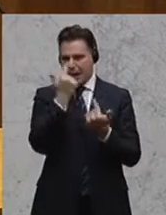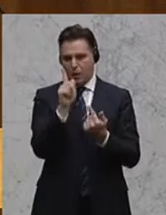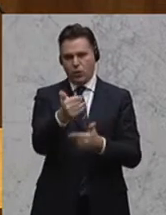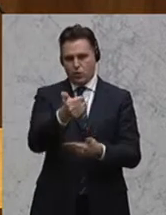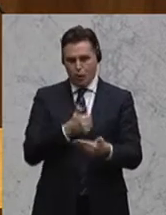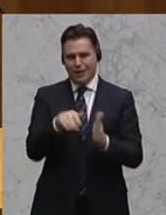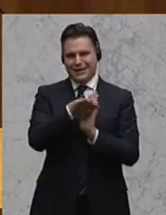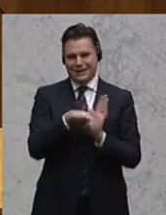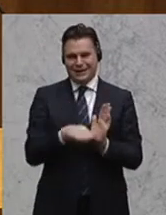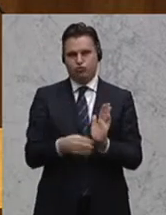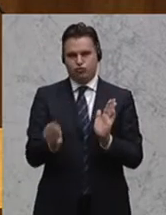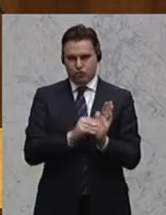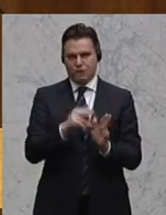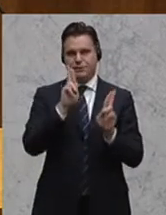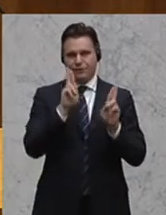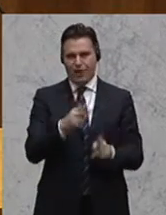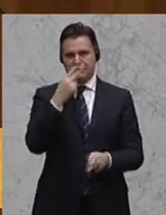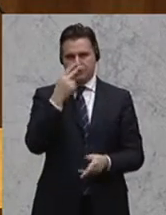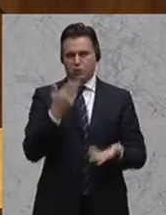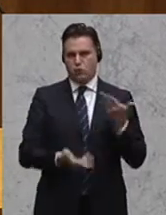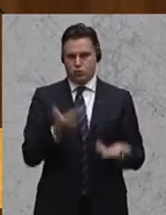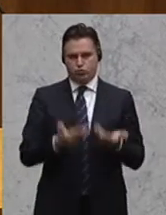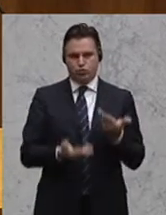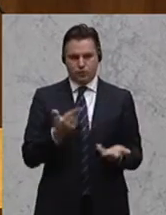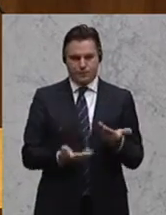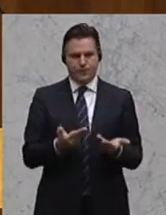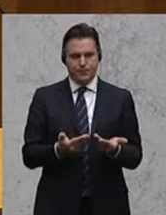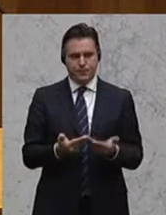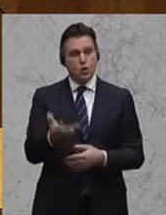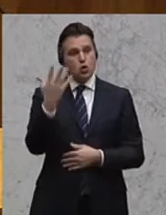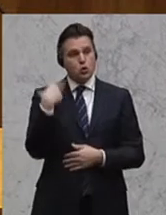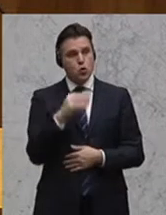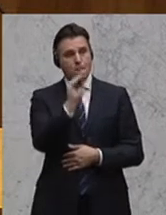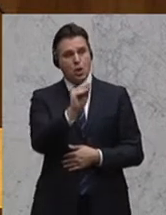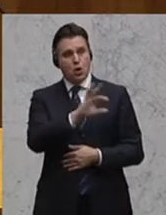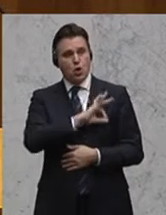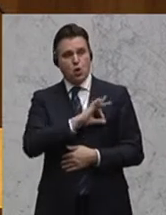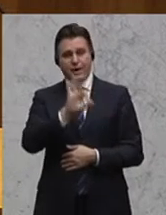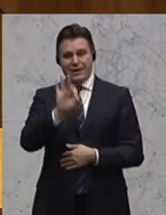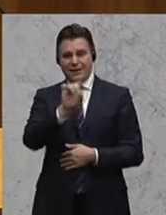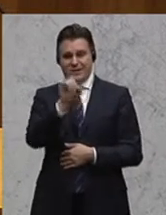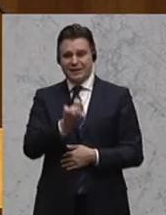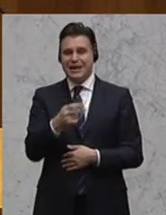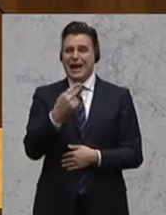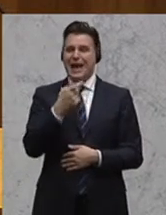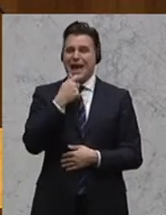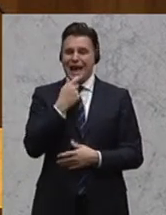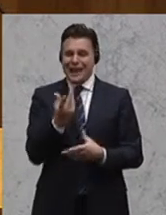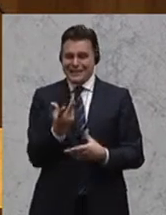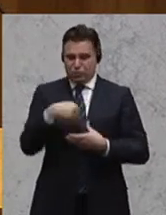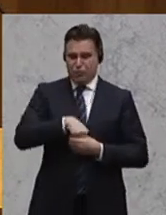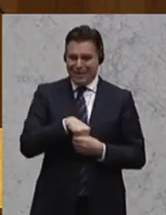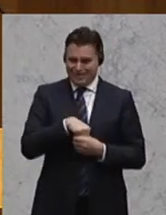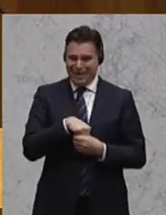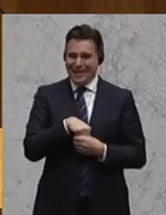ins Gesetz. Das ist ein wesentlicher Unterschied. Und wir haben... Und hier nochmal den Kollegen Franz ansprechen, das Thema Eizellenspende. Jedem,